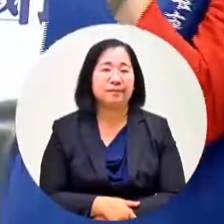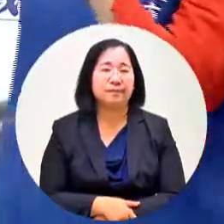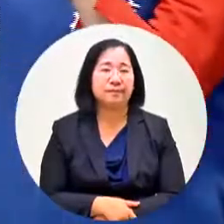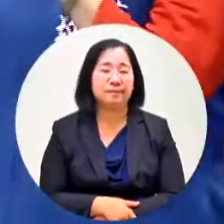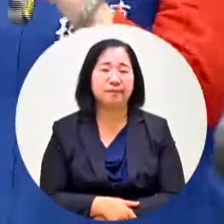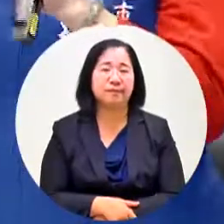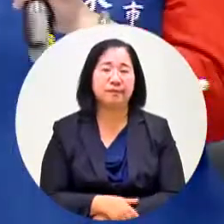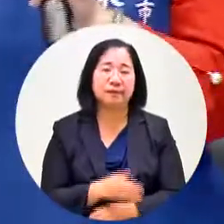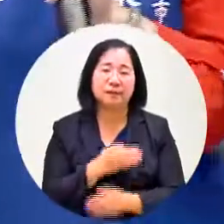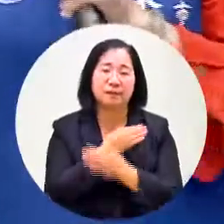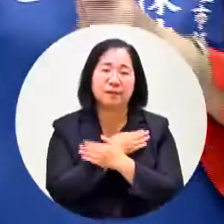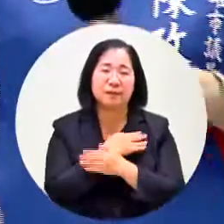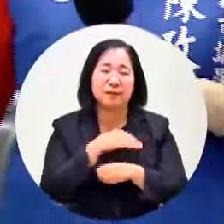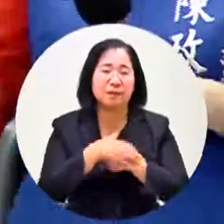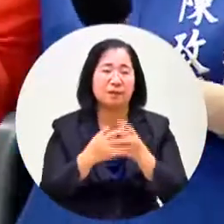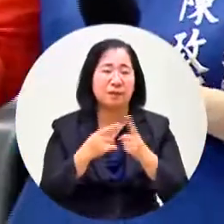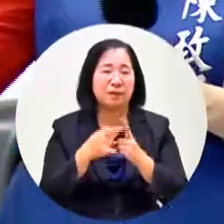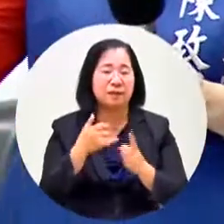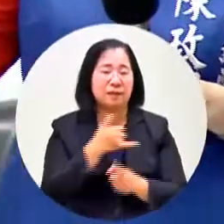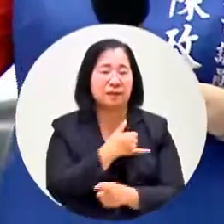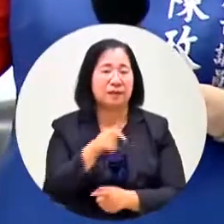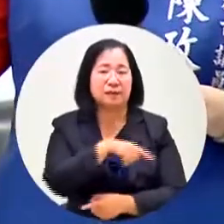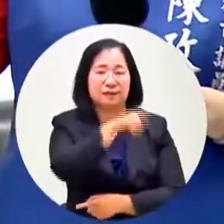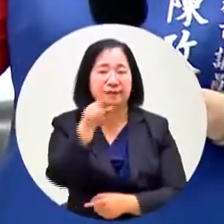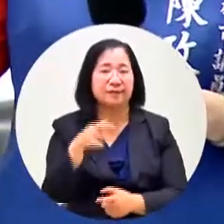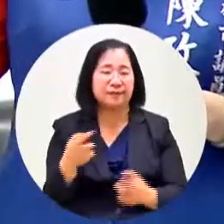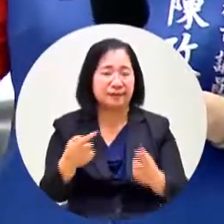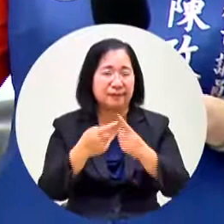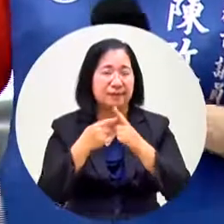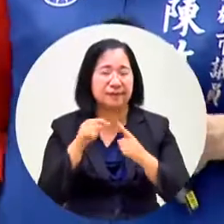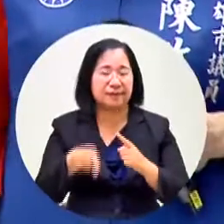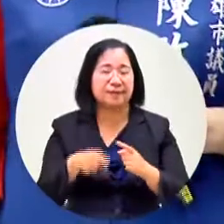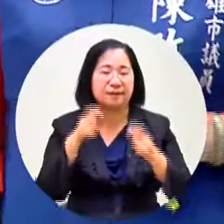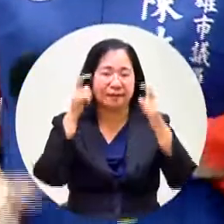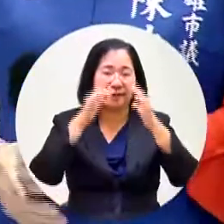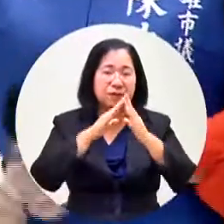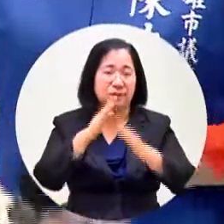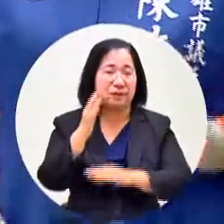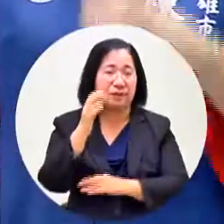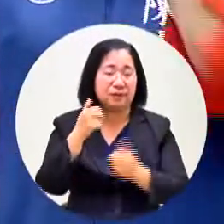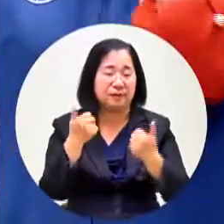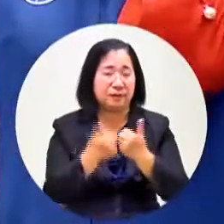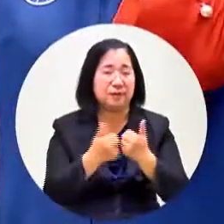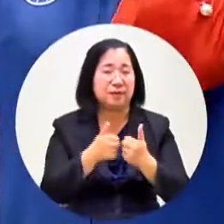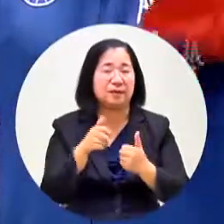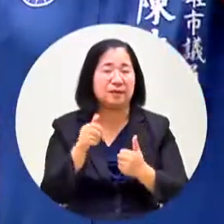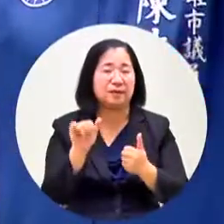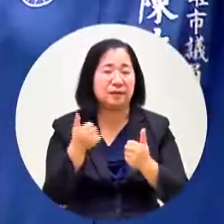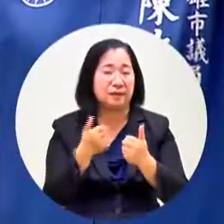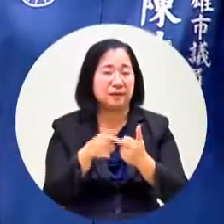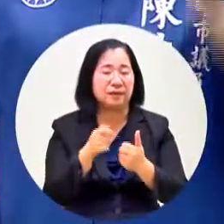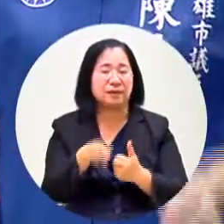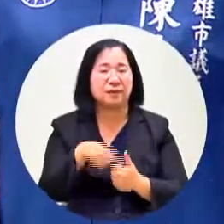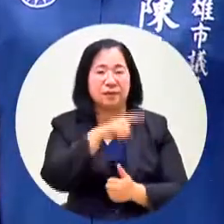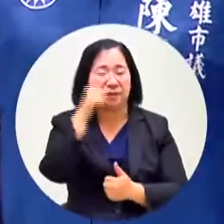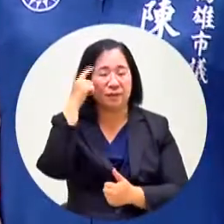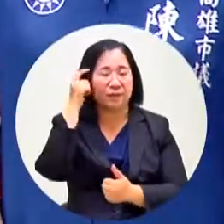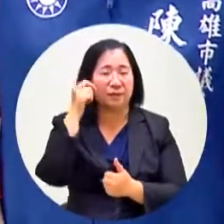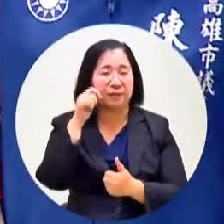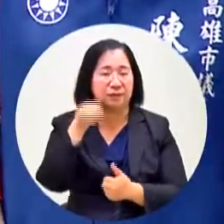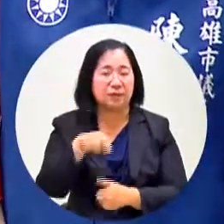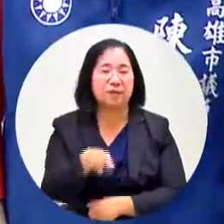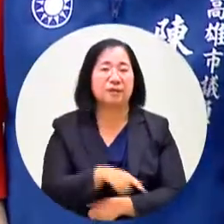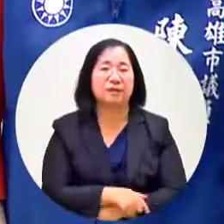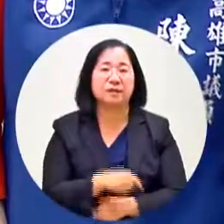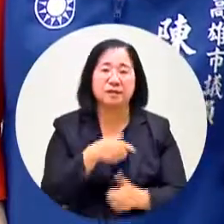公共化师幼及公幼所有的教幼教人员不再低薪，不再血汗，能够